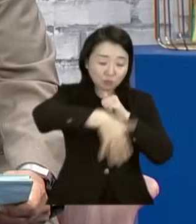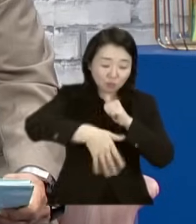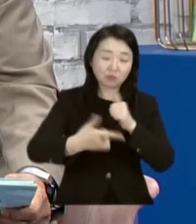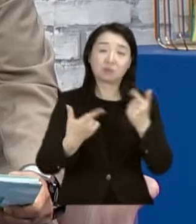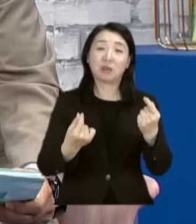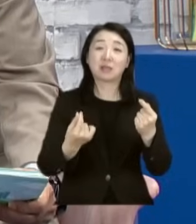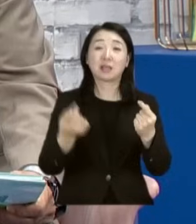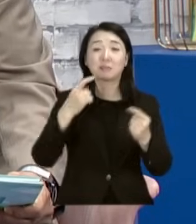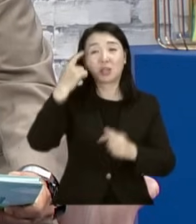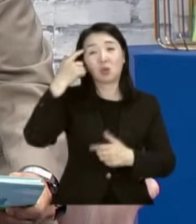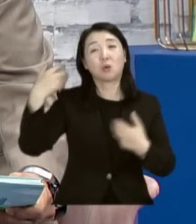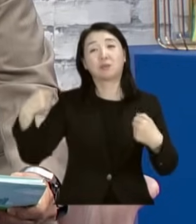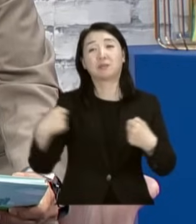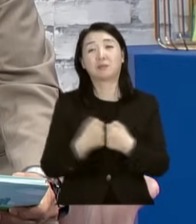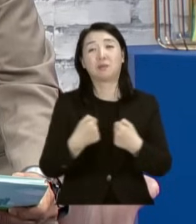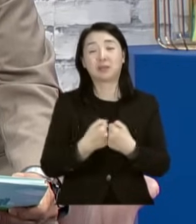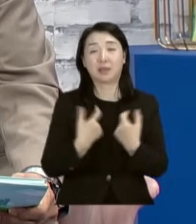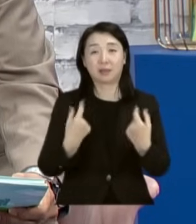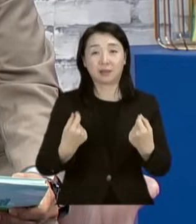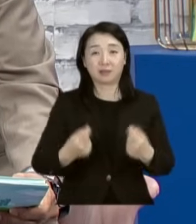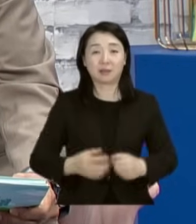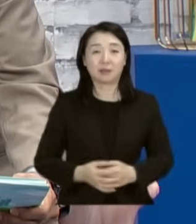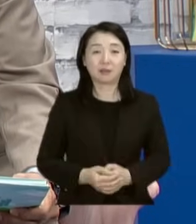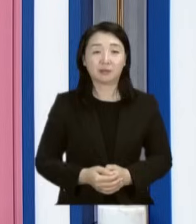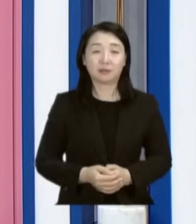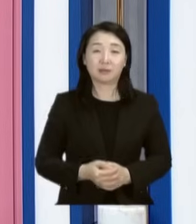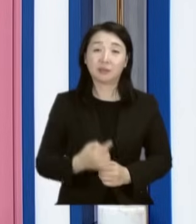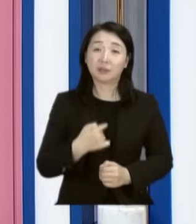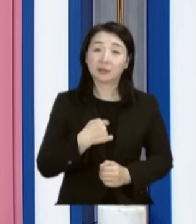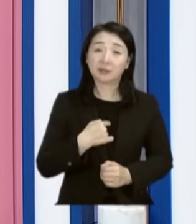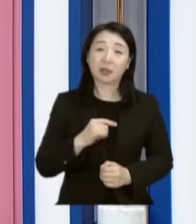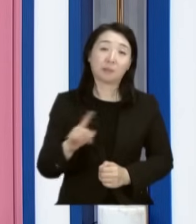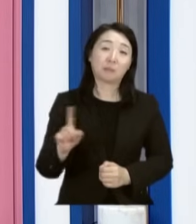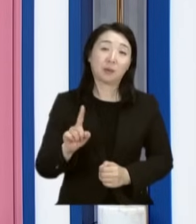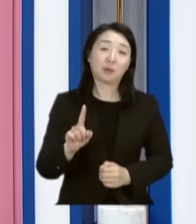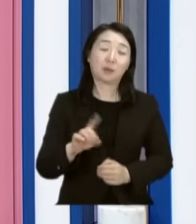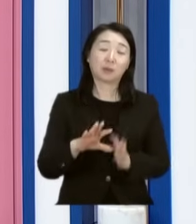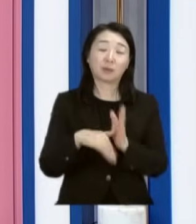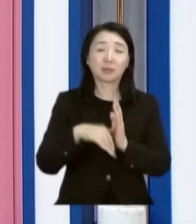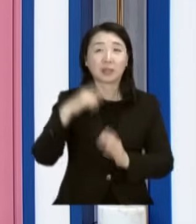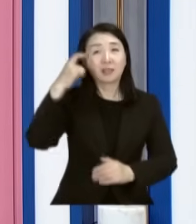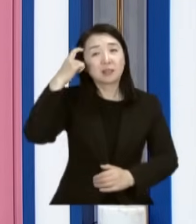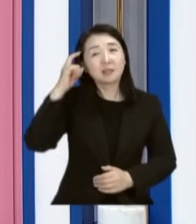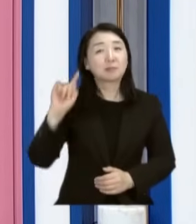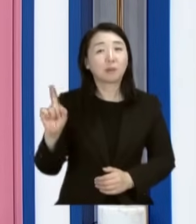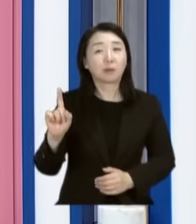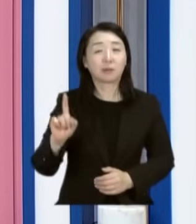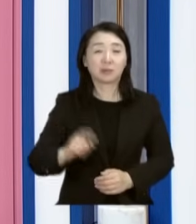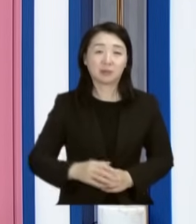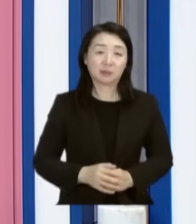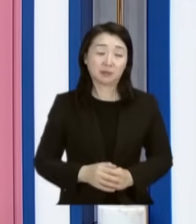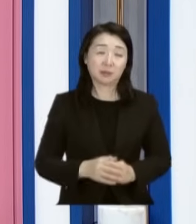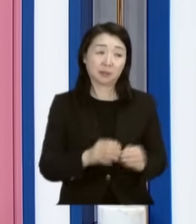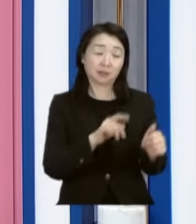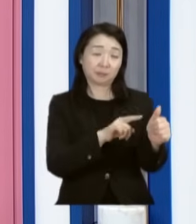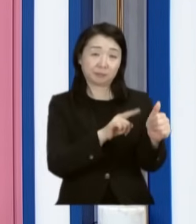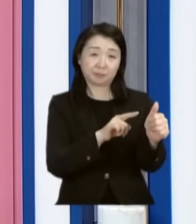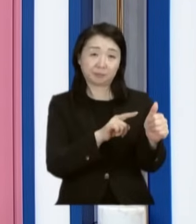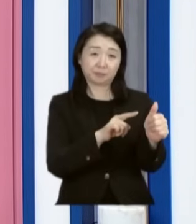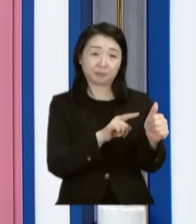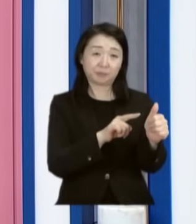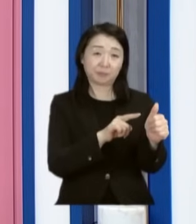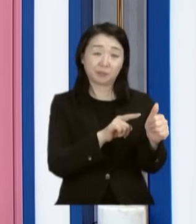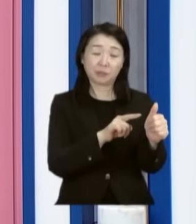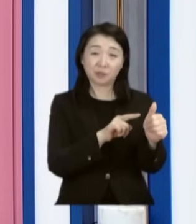전쟁이란 생각도 들어요 어 저도 어 어떤 때 조금 그런 걸 느꼈냐 men 그분들은 이제